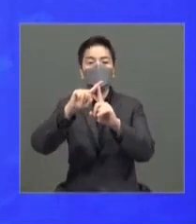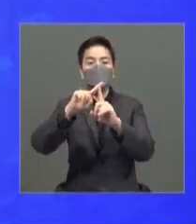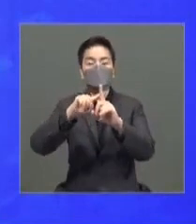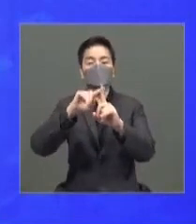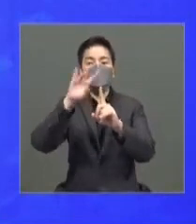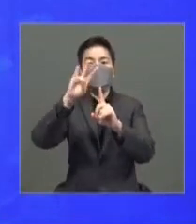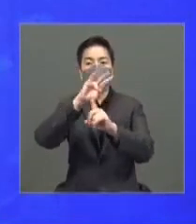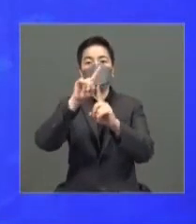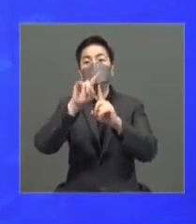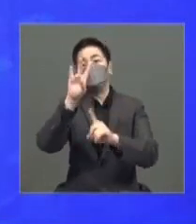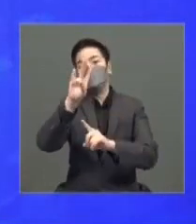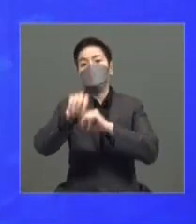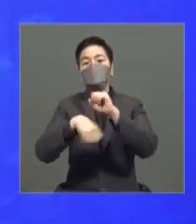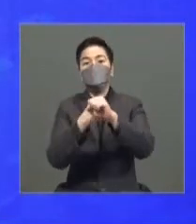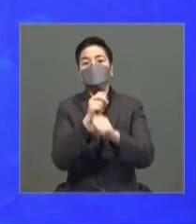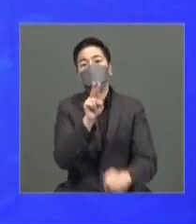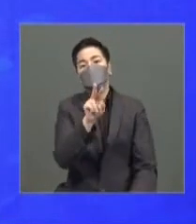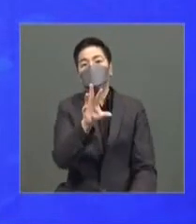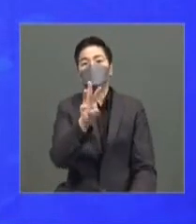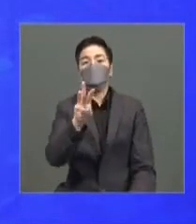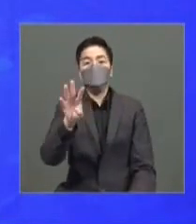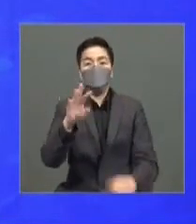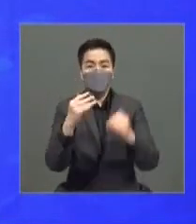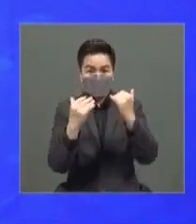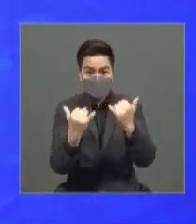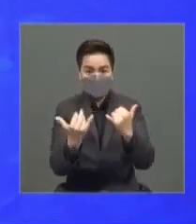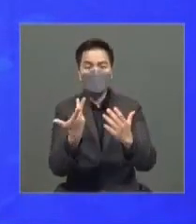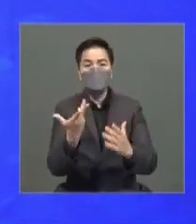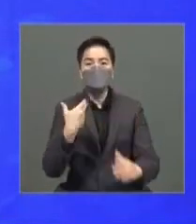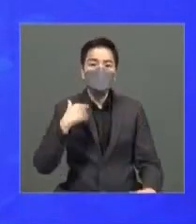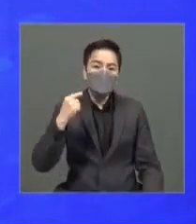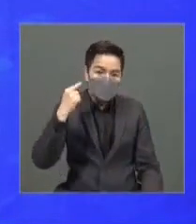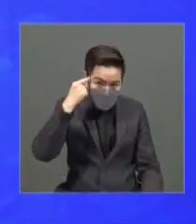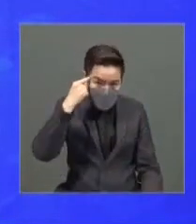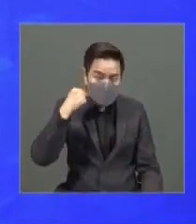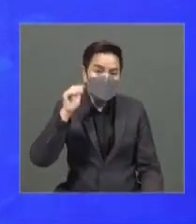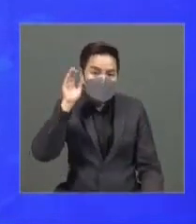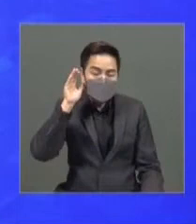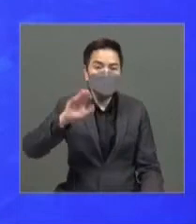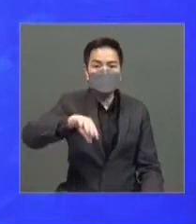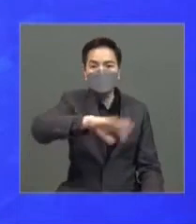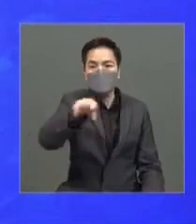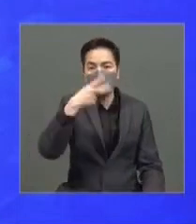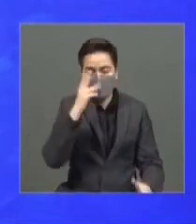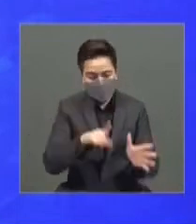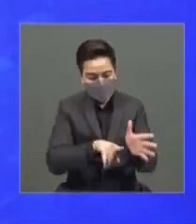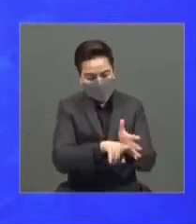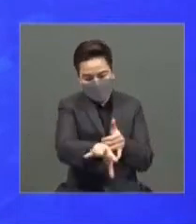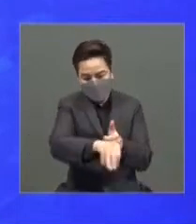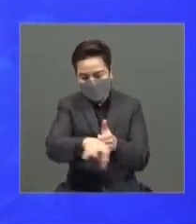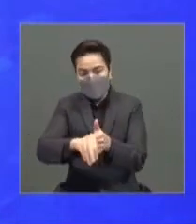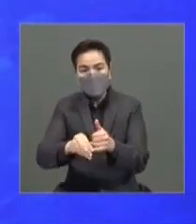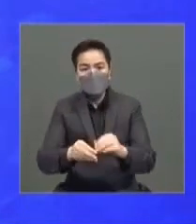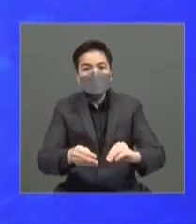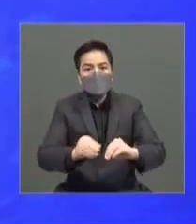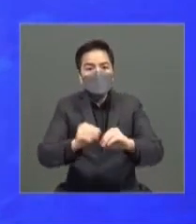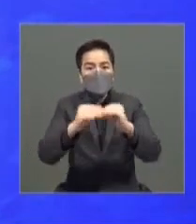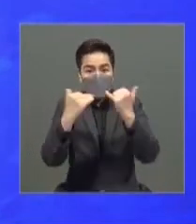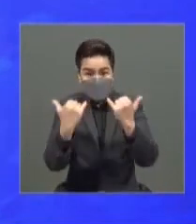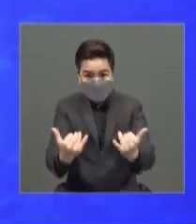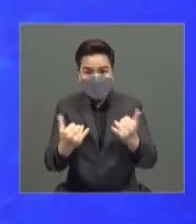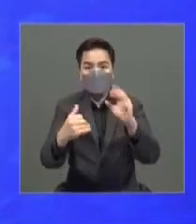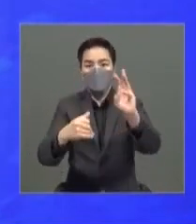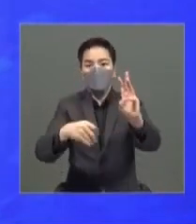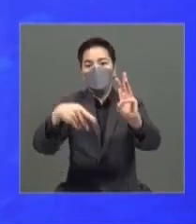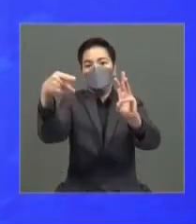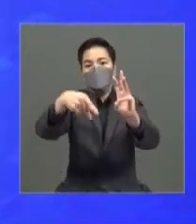คม2564นะคะวันนี้เชื่อว่าคุณผู้ชมหลายท่านที่เห็นตัวเลขของจำนวนผู้ติดเชื้อที่เพิ่มขึ้นกว่า 6,000 คน